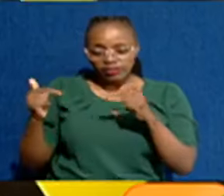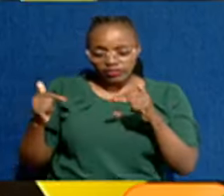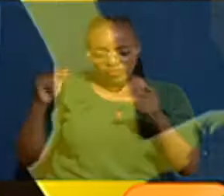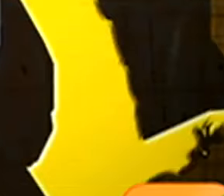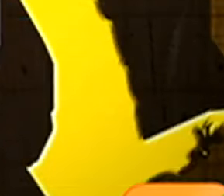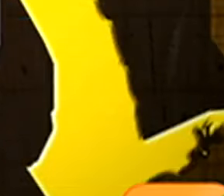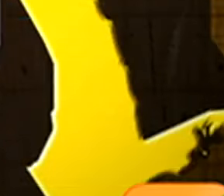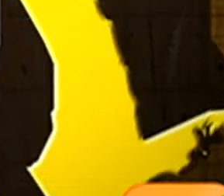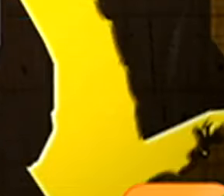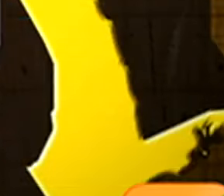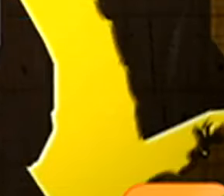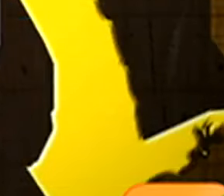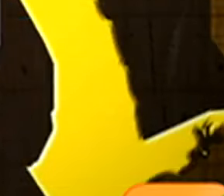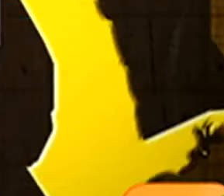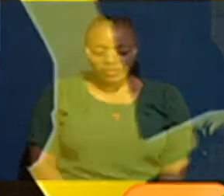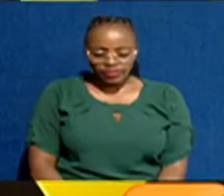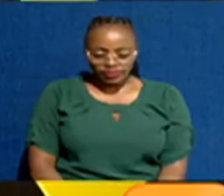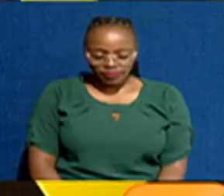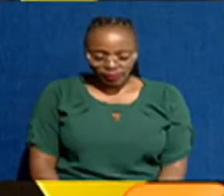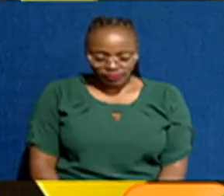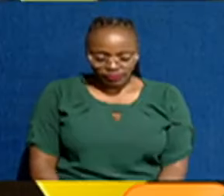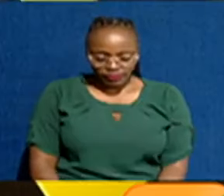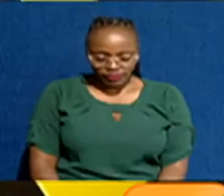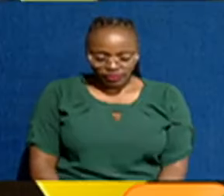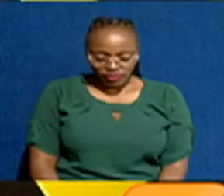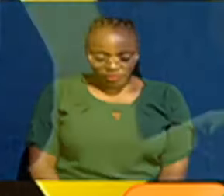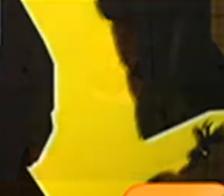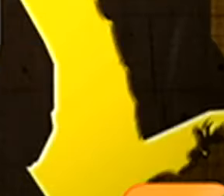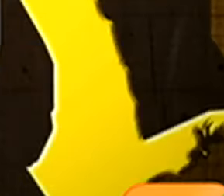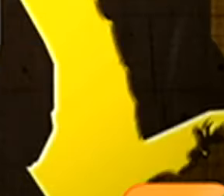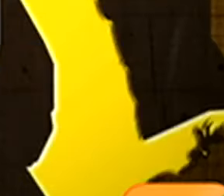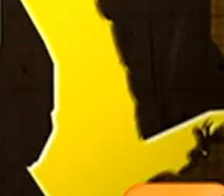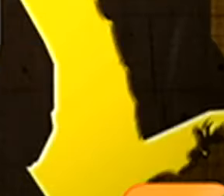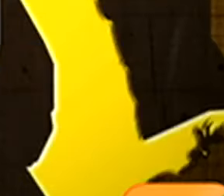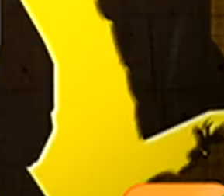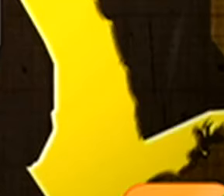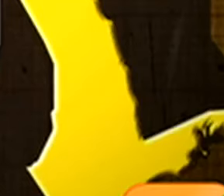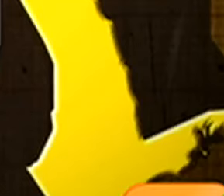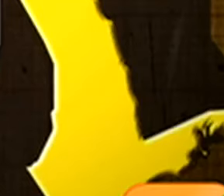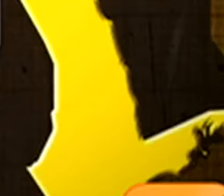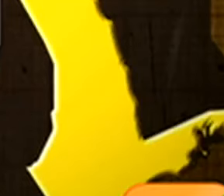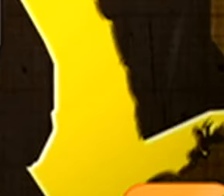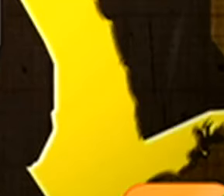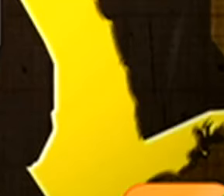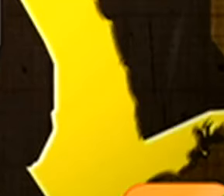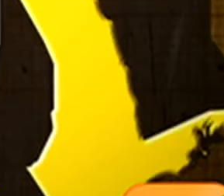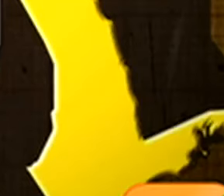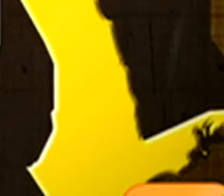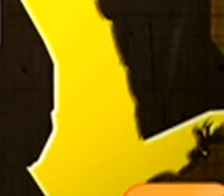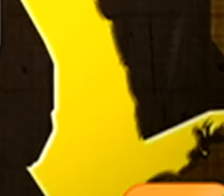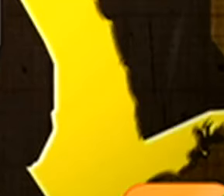of 1,211 pints, with Tana River collecting the least at 55 against a target